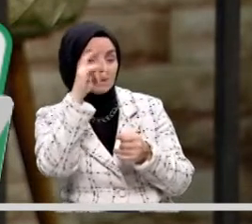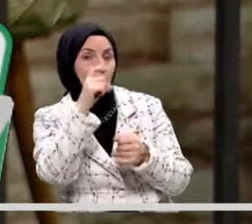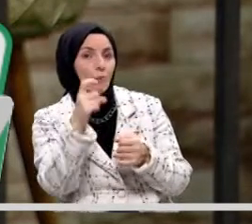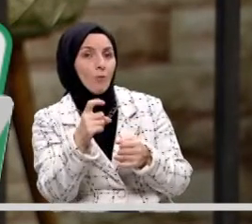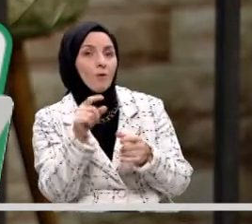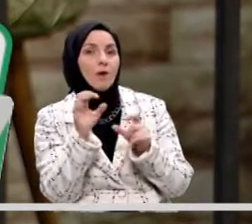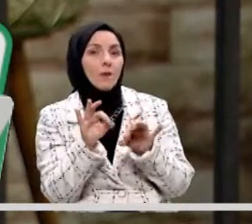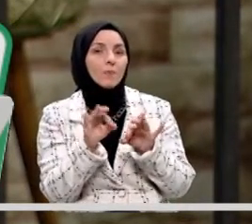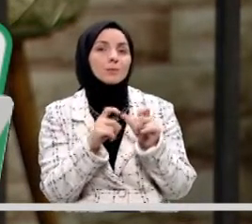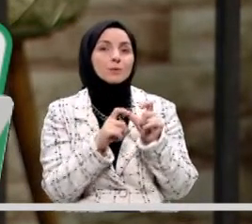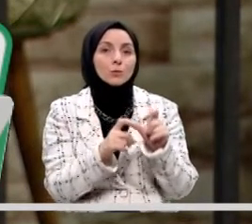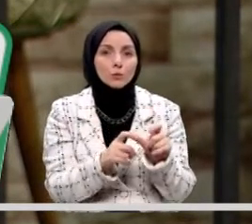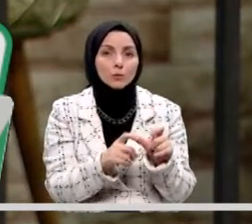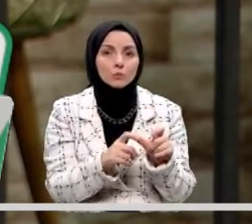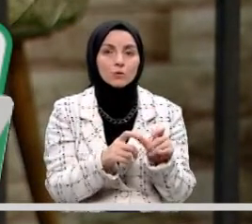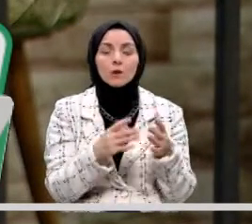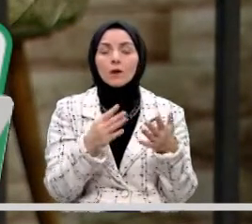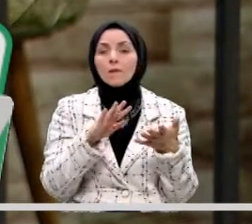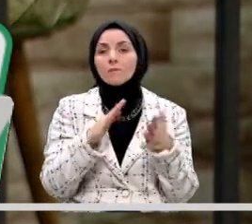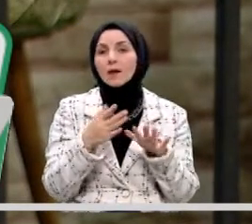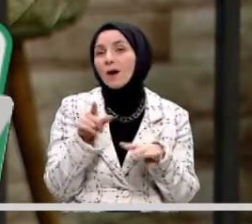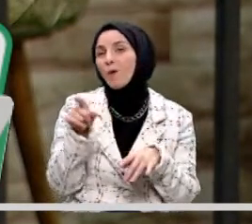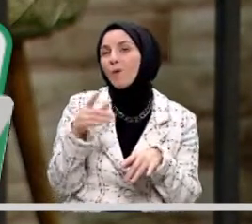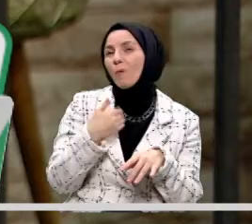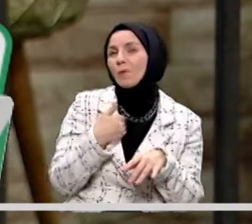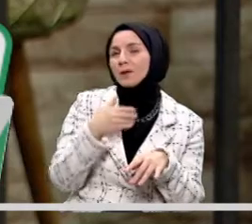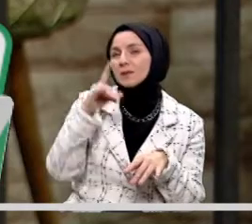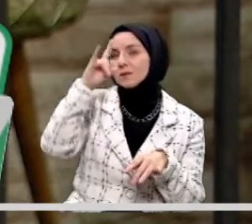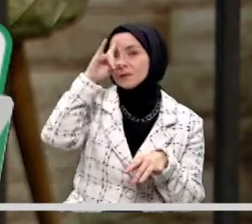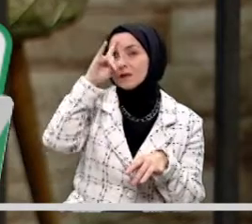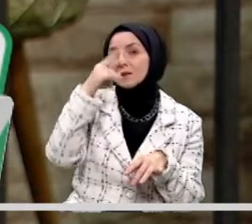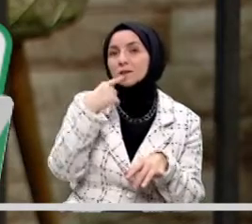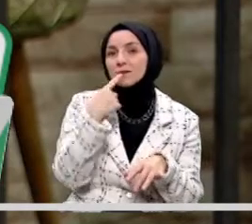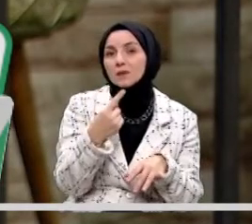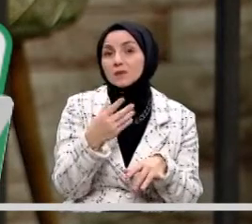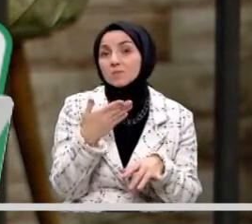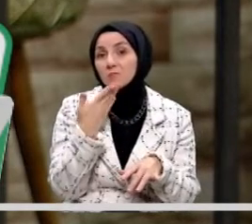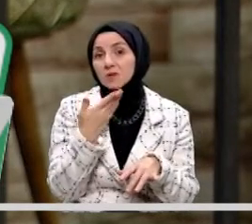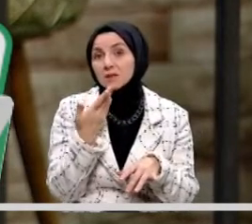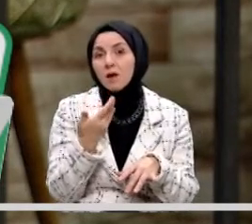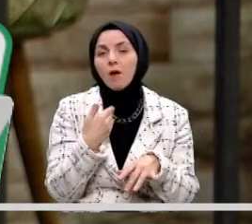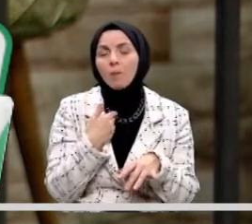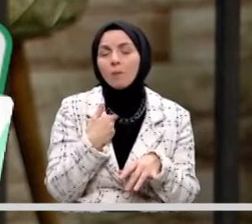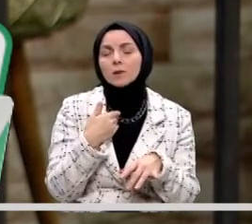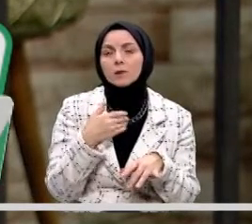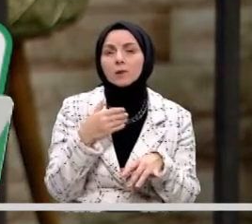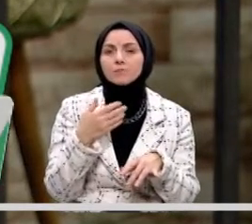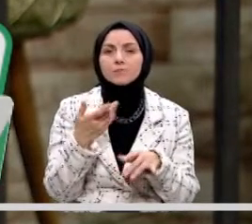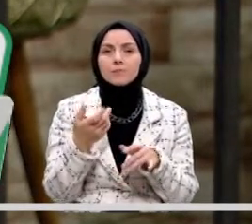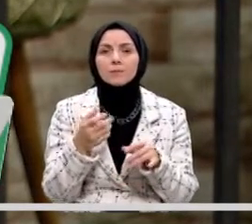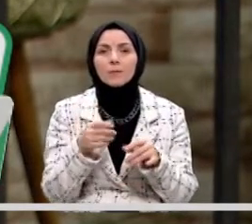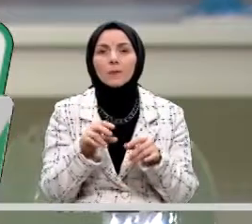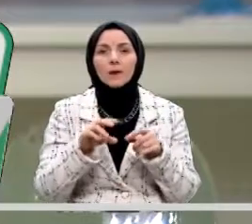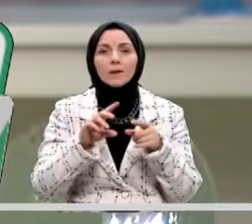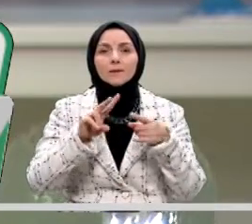bir şey değil mi Yani aa o beni kıskanıyor O beni Kıskandı galiba filan böyle dedi ya Şimdi nazar değiyor Kıskandığı için nazar değiyor falan deriz ya